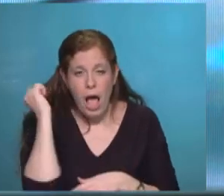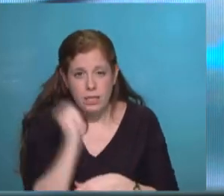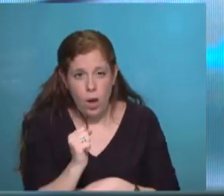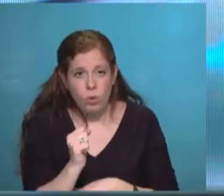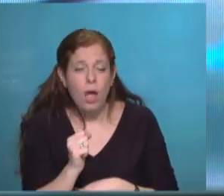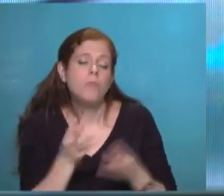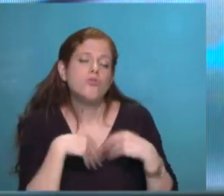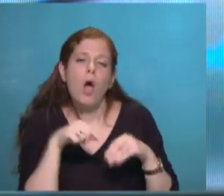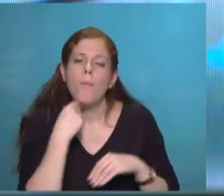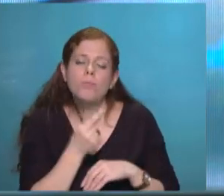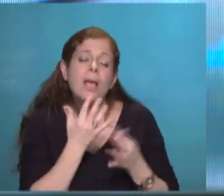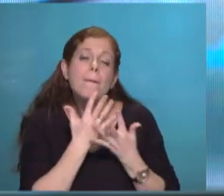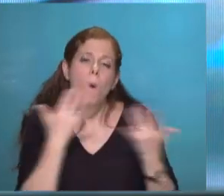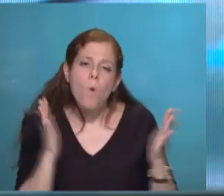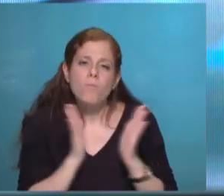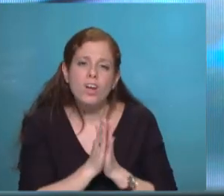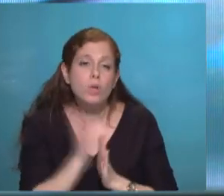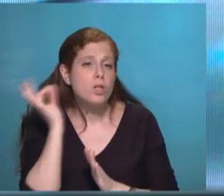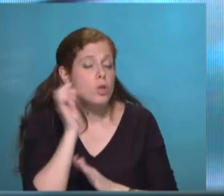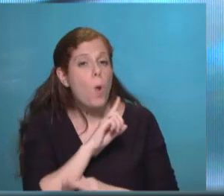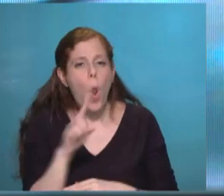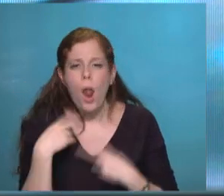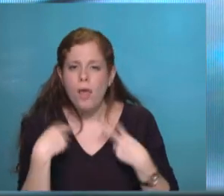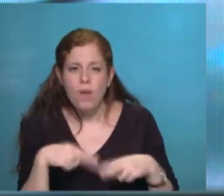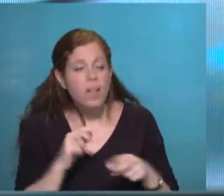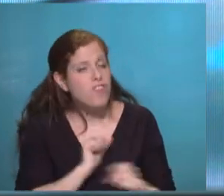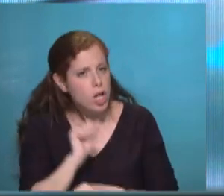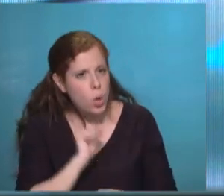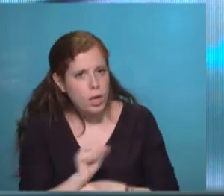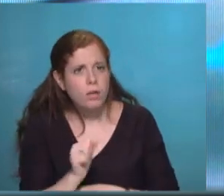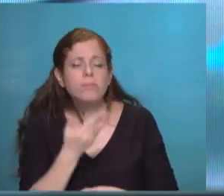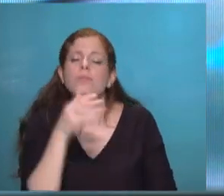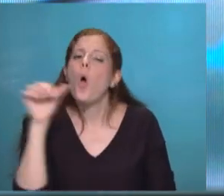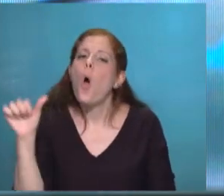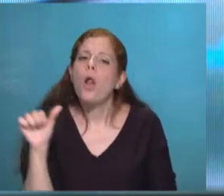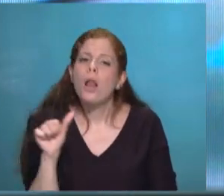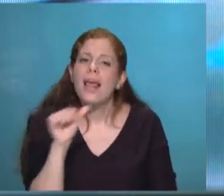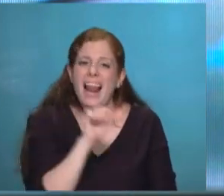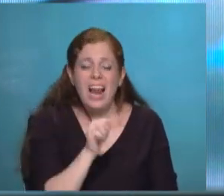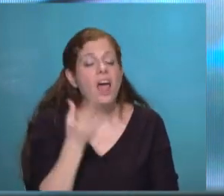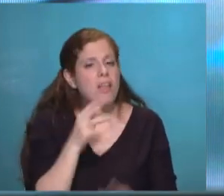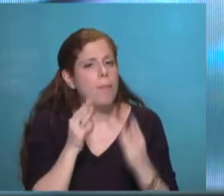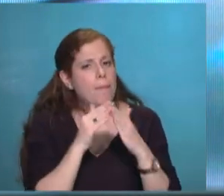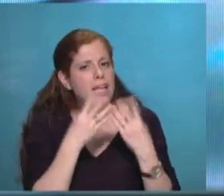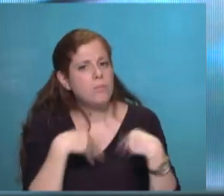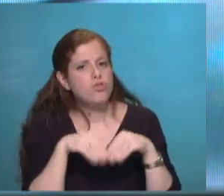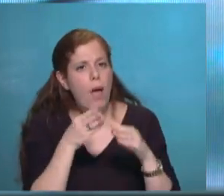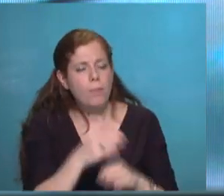על הקיר ומבקשת מנשים לא לפחד ולהתלונן. אורלי אלקלעי הייתה היום בבית המשפחה בבאקה אל